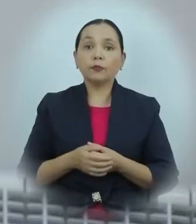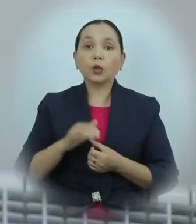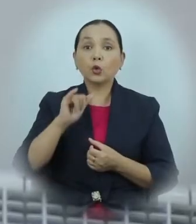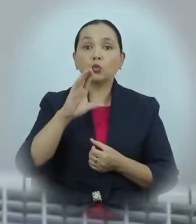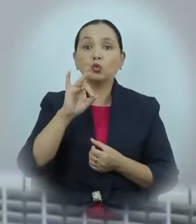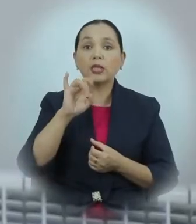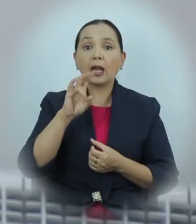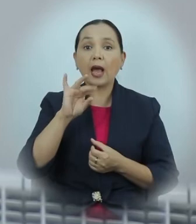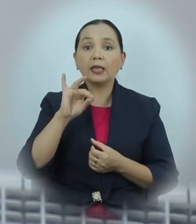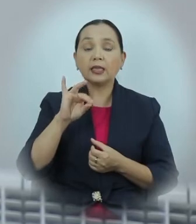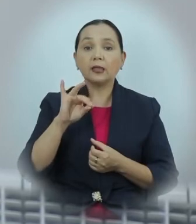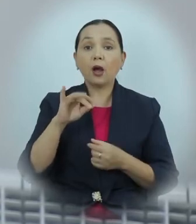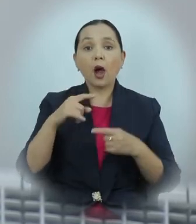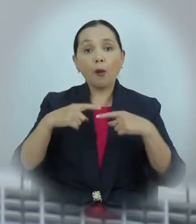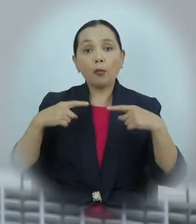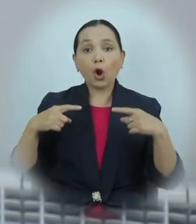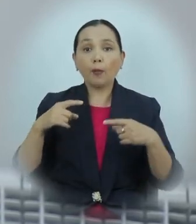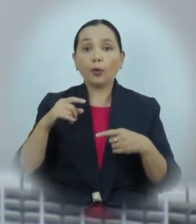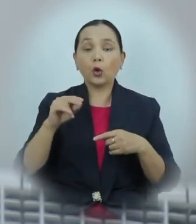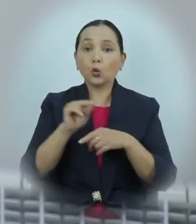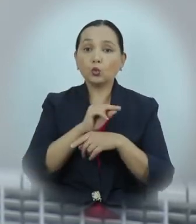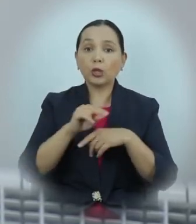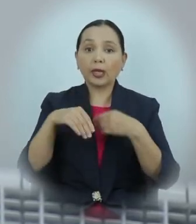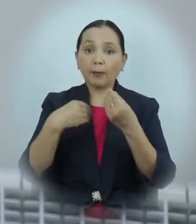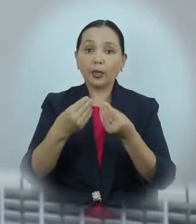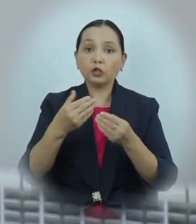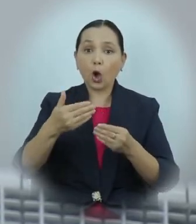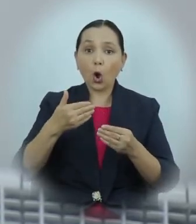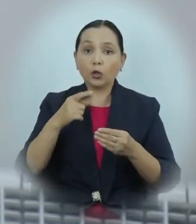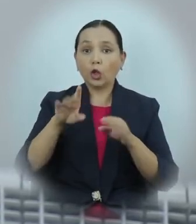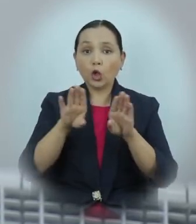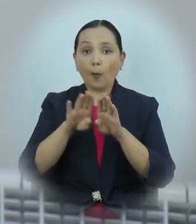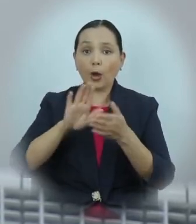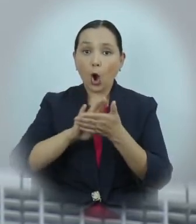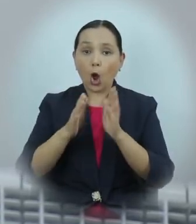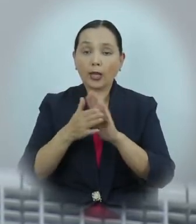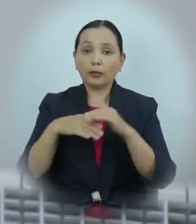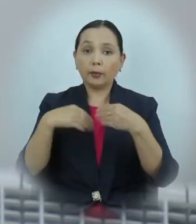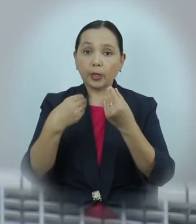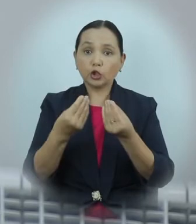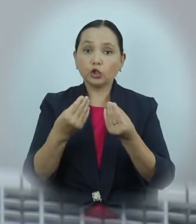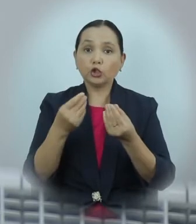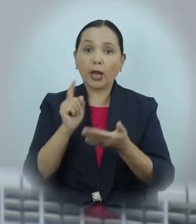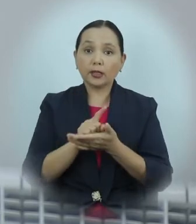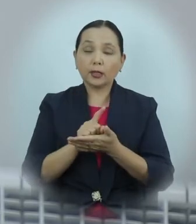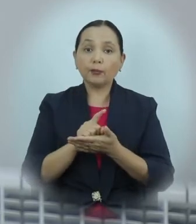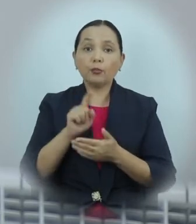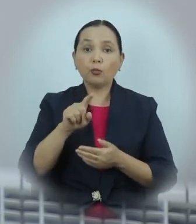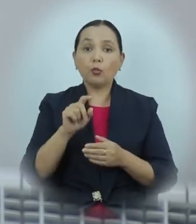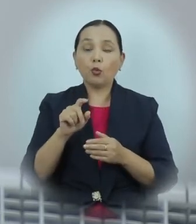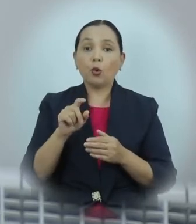ustarani biror ustiga berishdan oldin uni yopiq holatda berishingiz shart. Bu